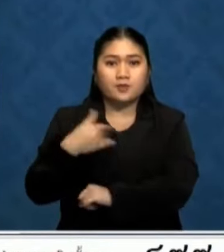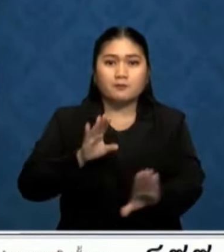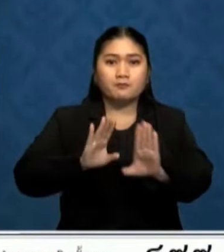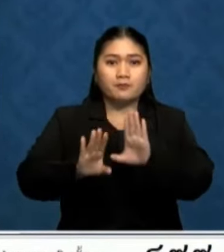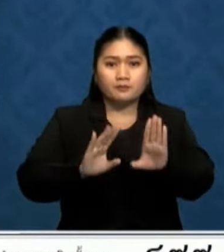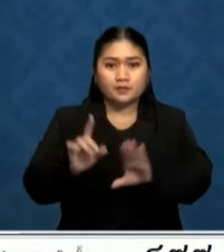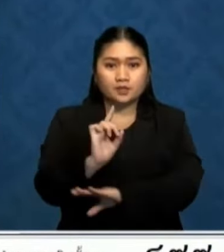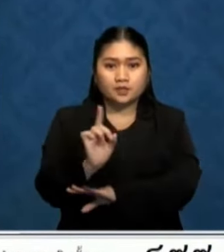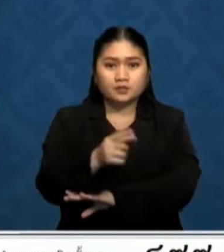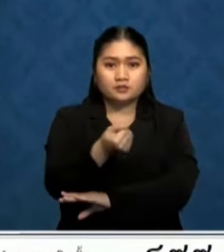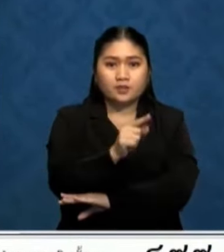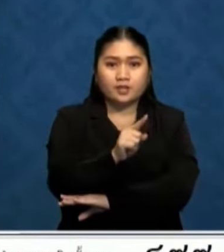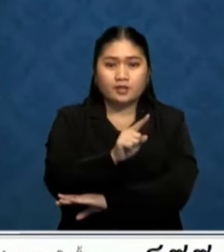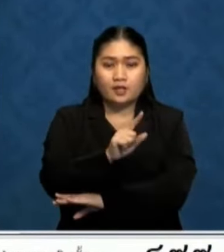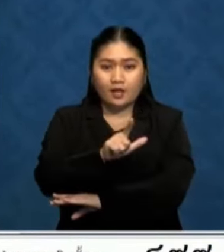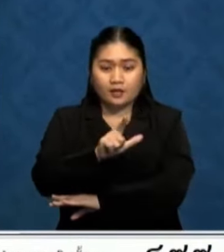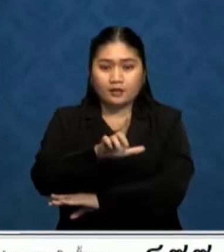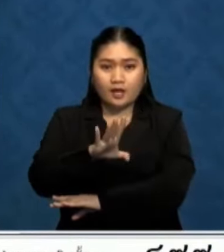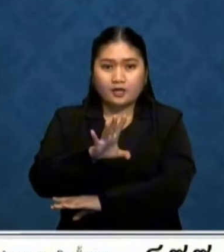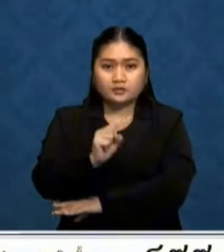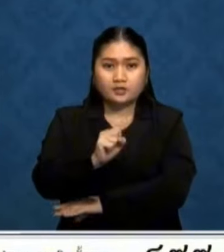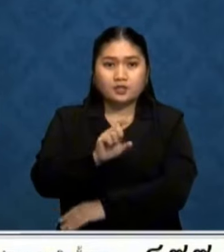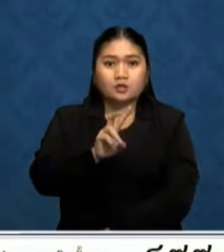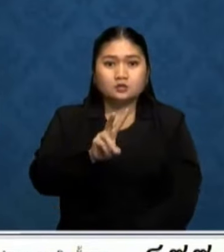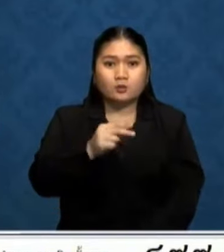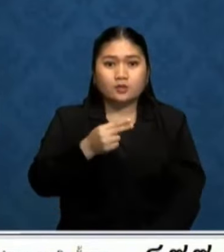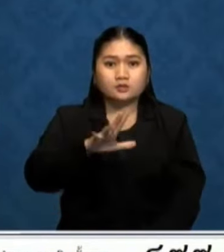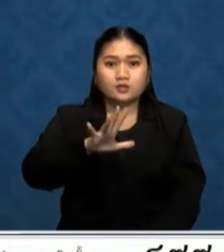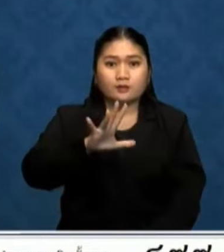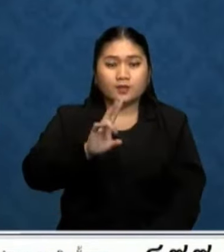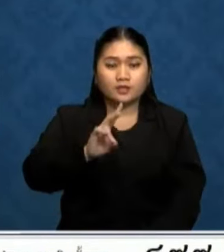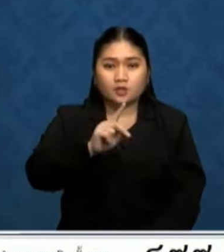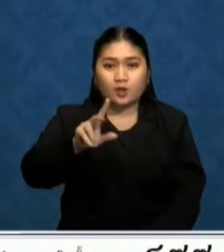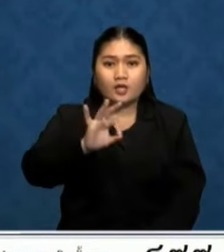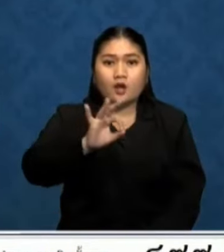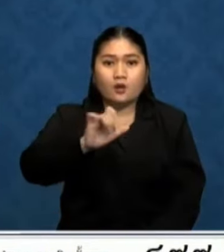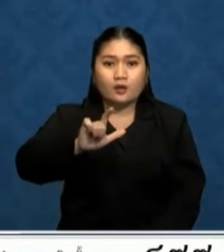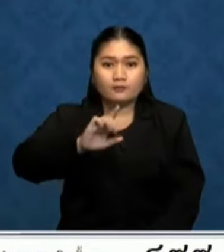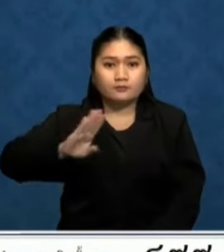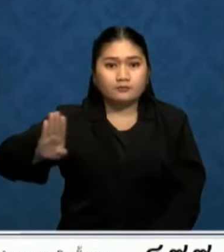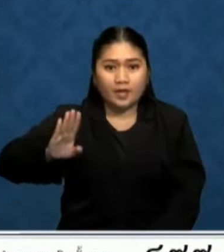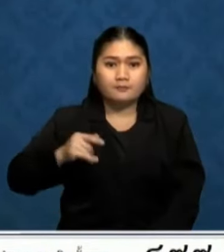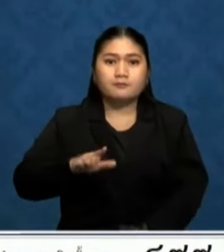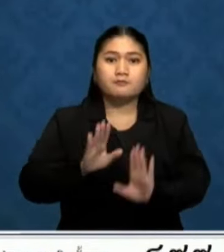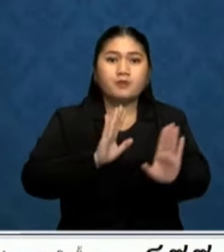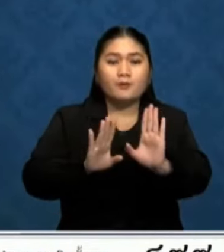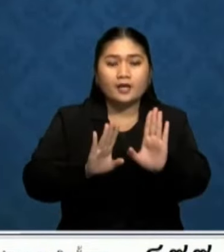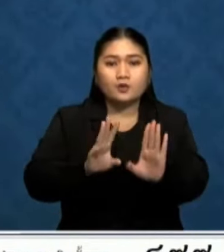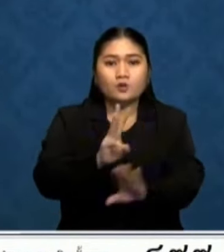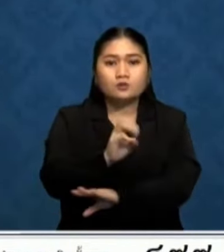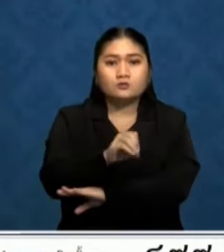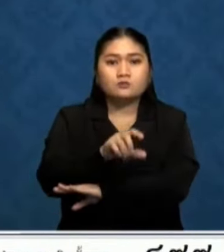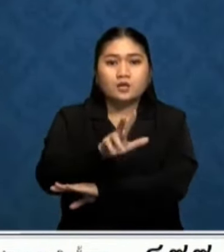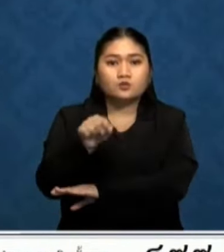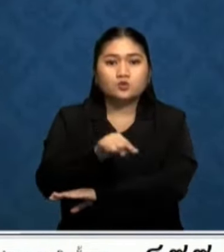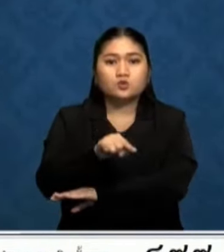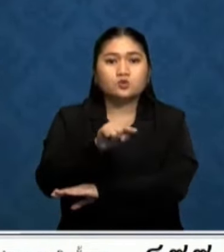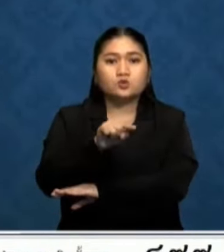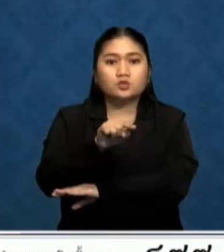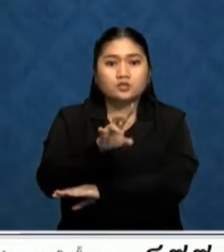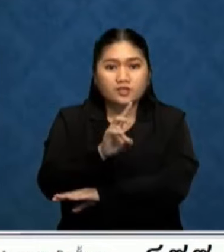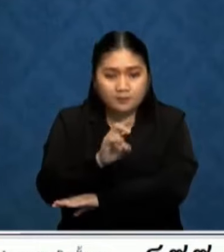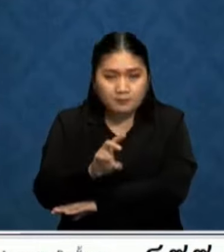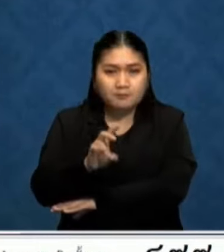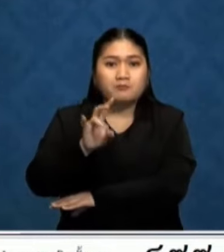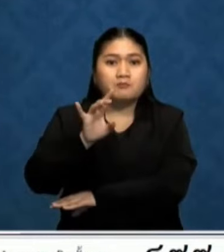วน 11 ลาน 523,709 ลานบาทคิดเป็นร้อยละ 63.78 ของผิตภั